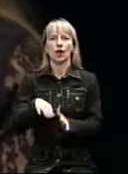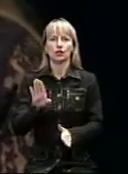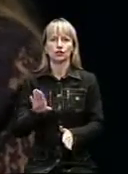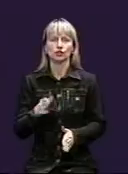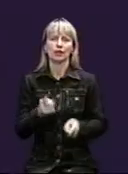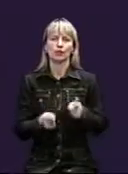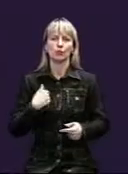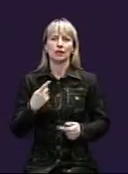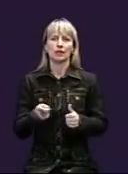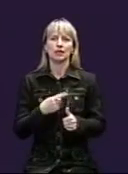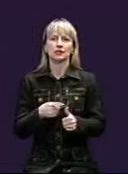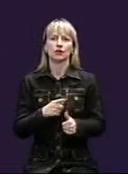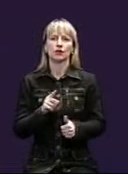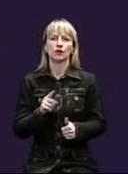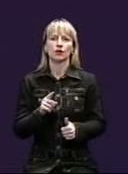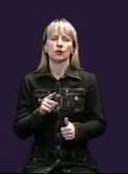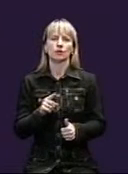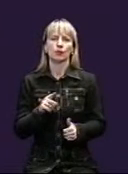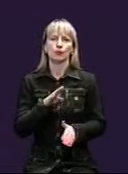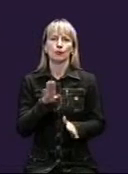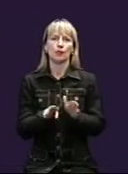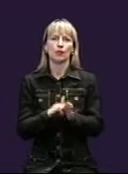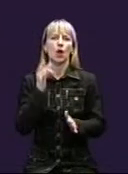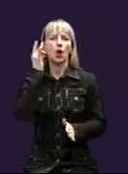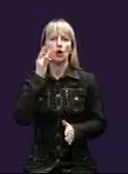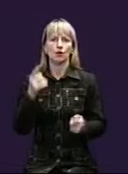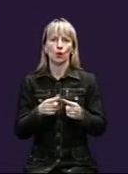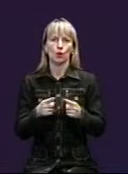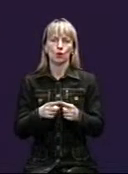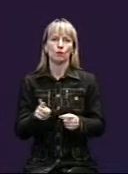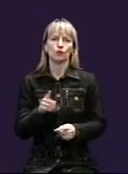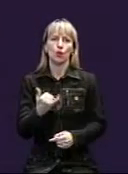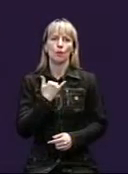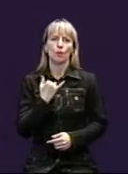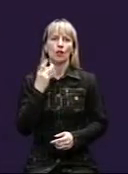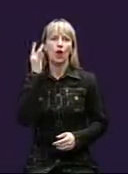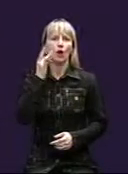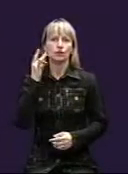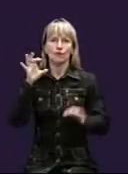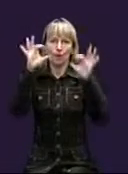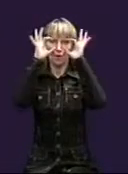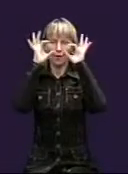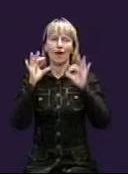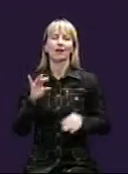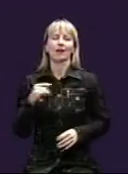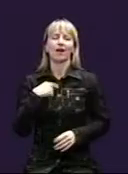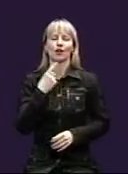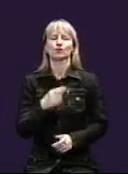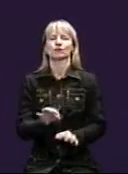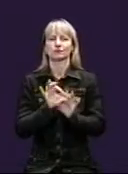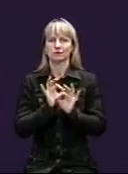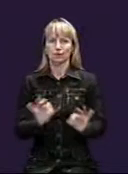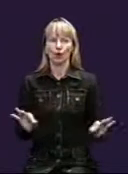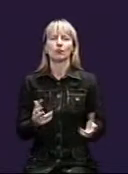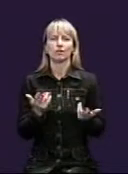мене називають чому під рожевим кутом, говорять, що в мене рожеві окуляри. Я кажу, добре, так